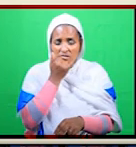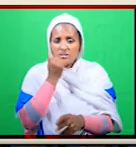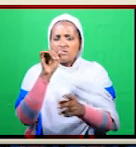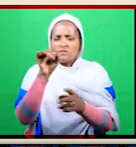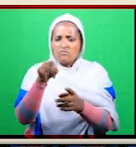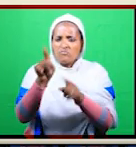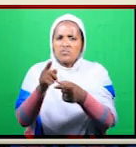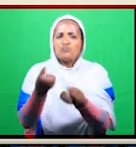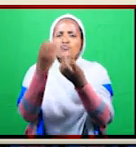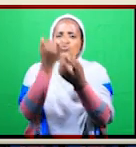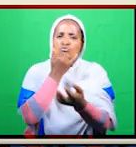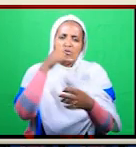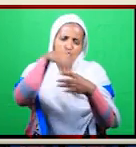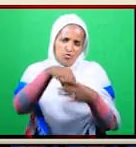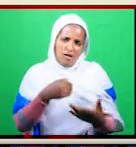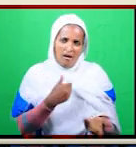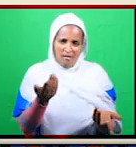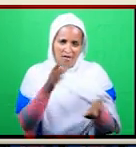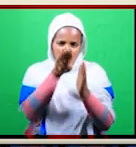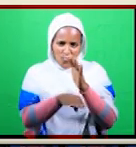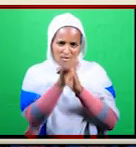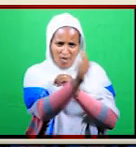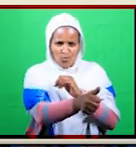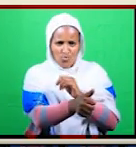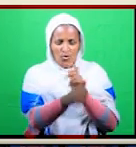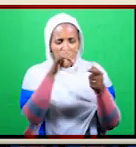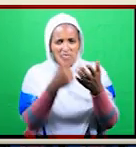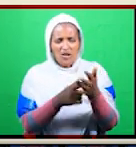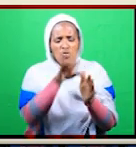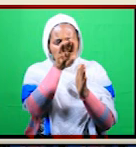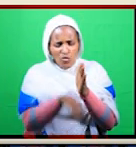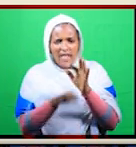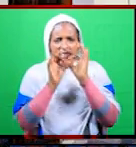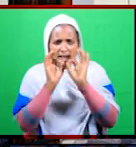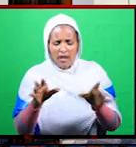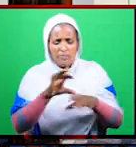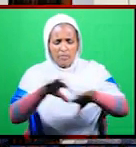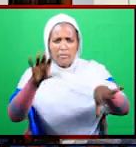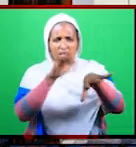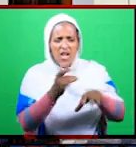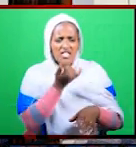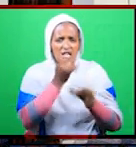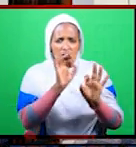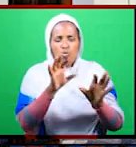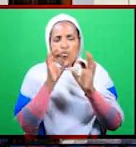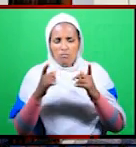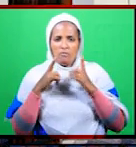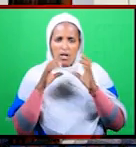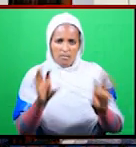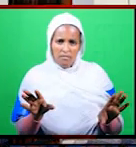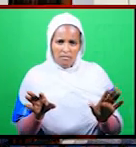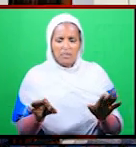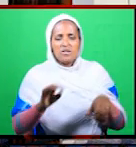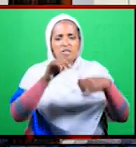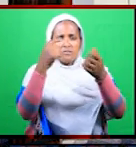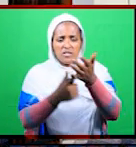ይገኝበታል? ምን ያህል ጉድለት ነው የሚገኝበት? ጉድለት የሌለበት በምድር ላይ ምንም አይነት ሰው አይኖርም። ከዚህ